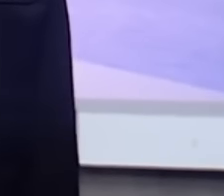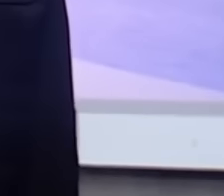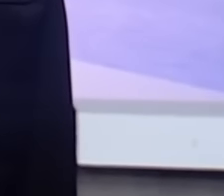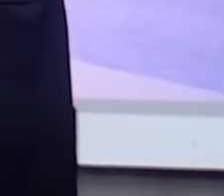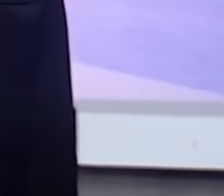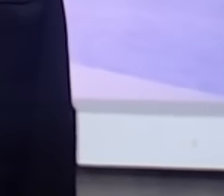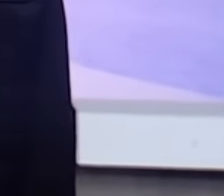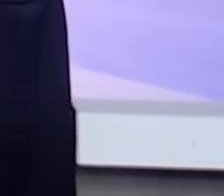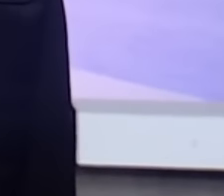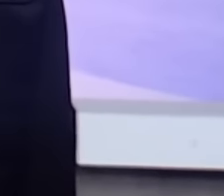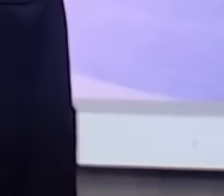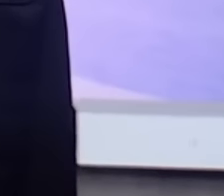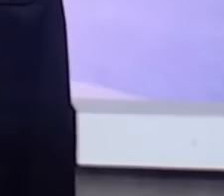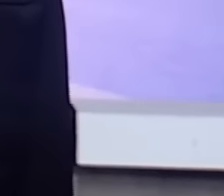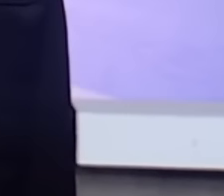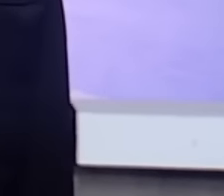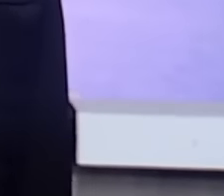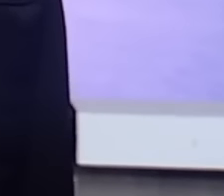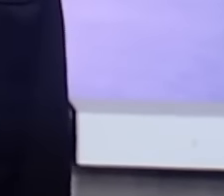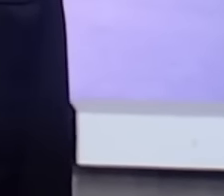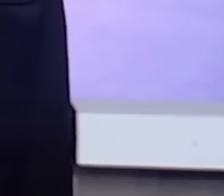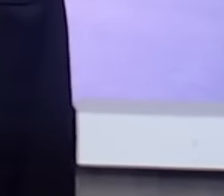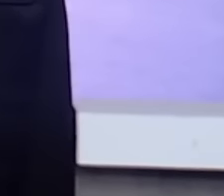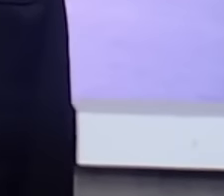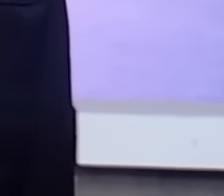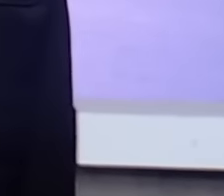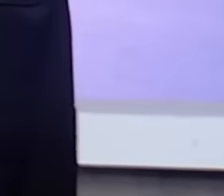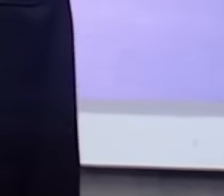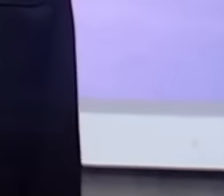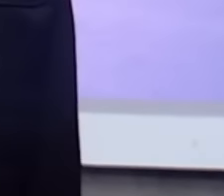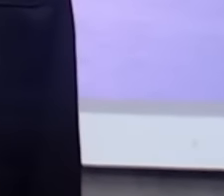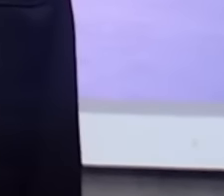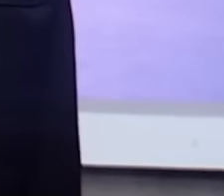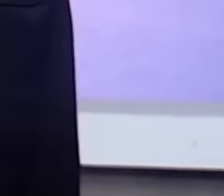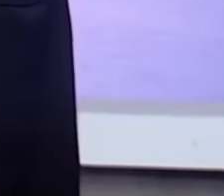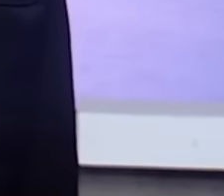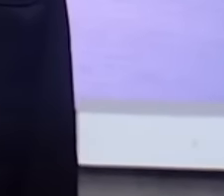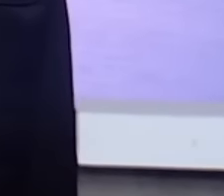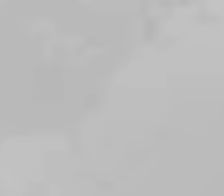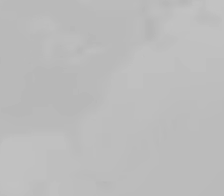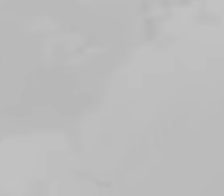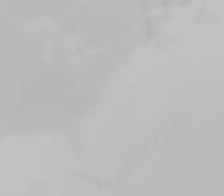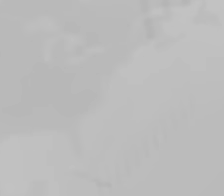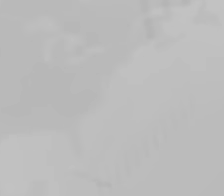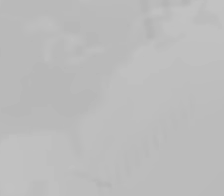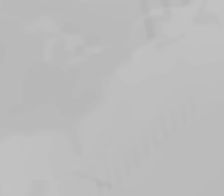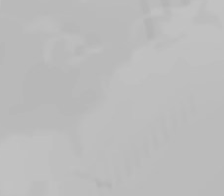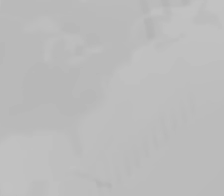samahan niyo kami sa GMA Pinoy TV at sa www.gmanews.tv.